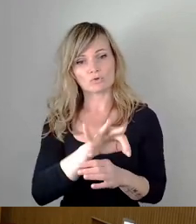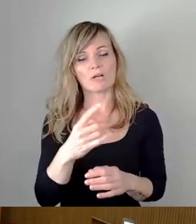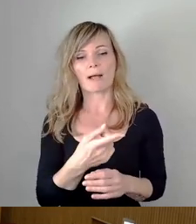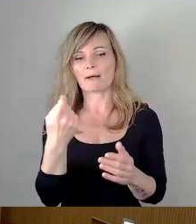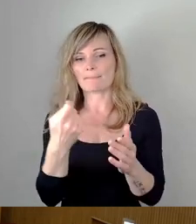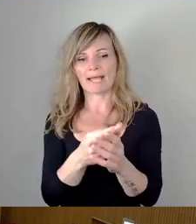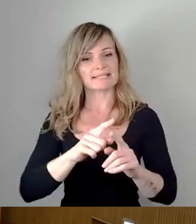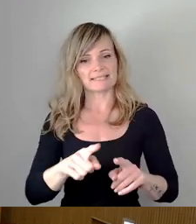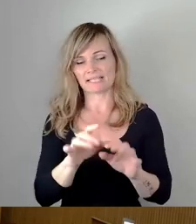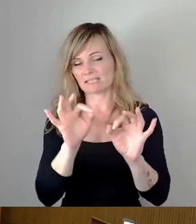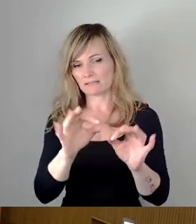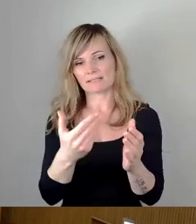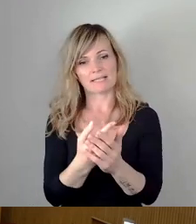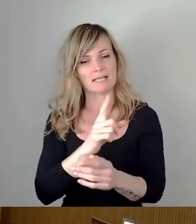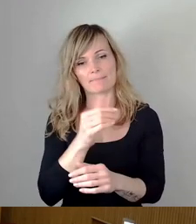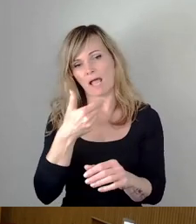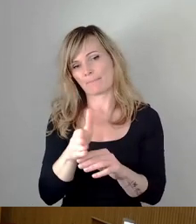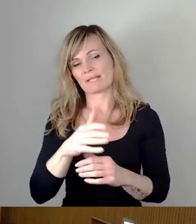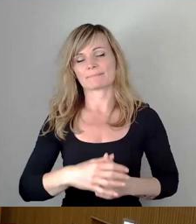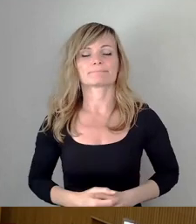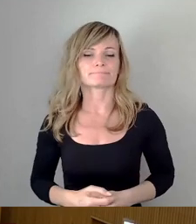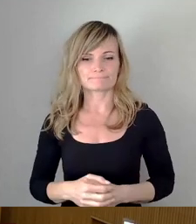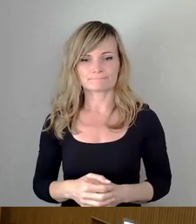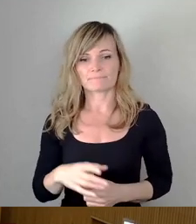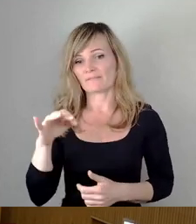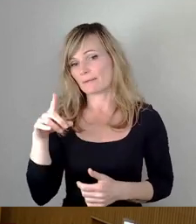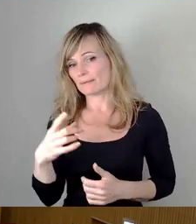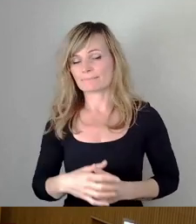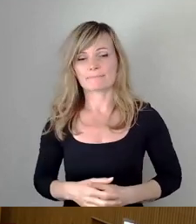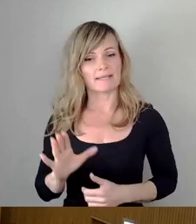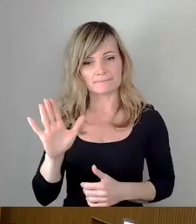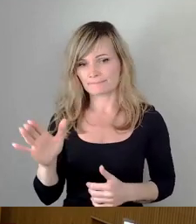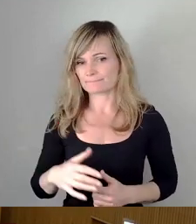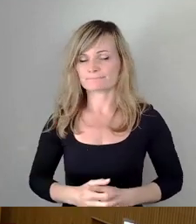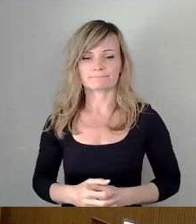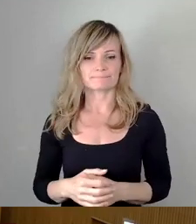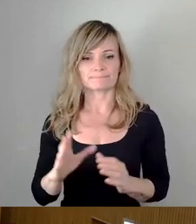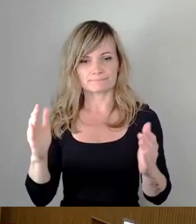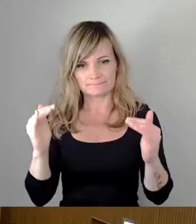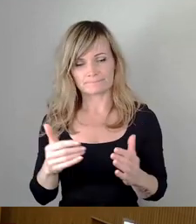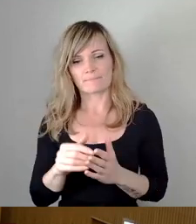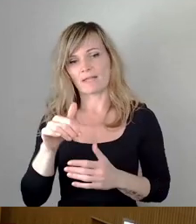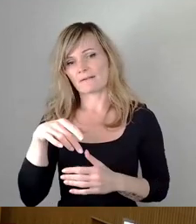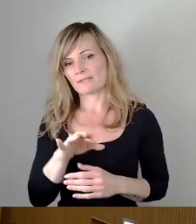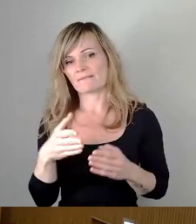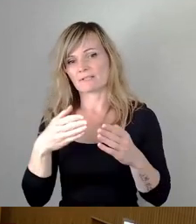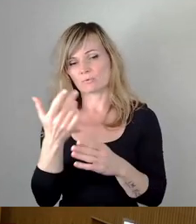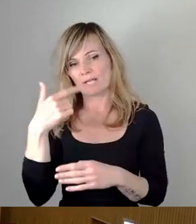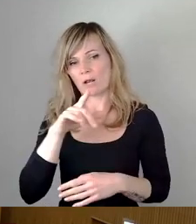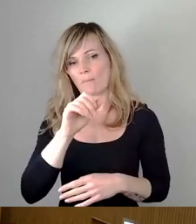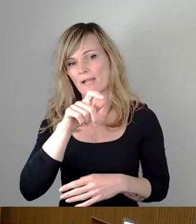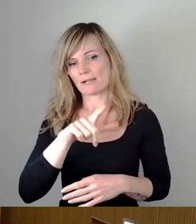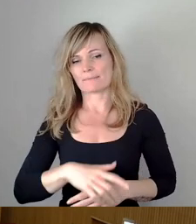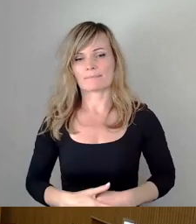zustimmen. Okay, FDP-Fraktion ist Wort gewünscht? Nein. Dann machen wir weiter, AfD-Fraktion, Herr Lommel, bitte.